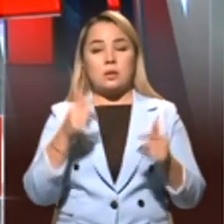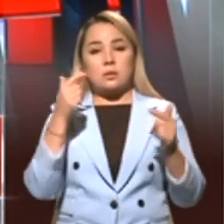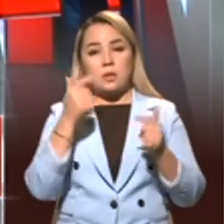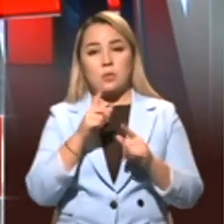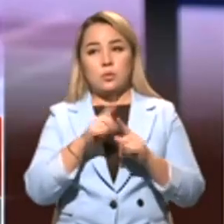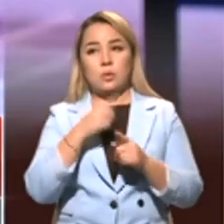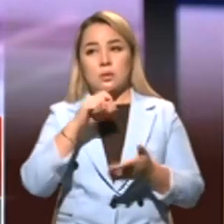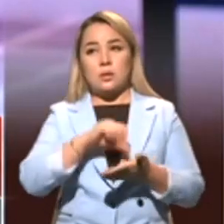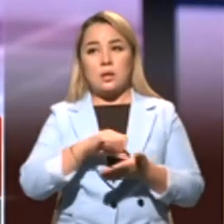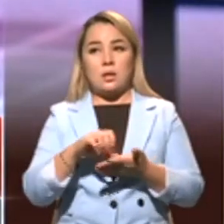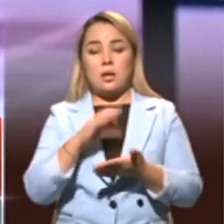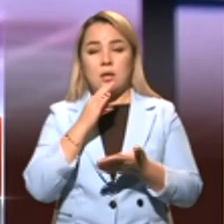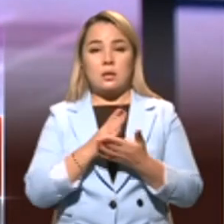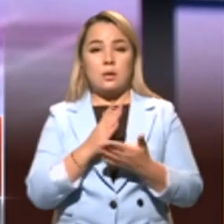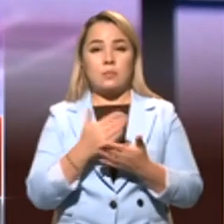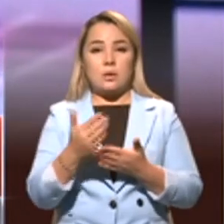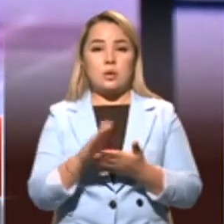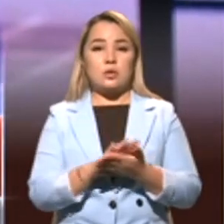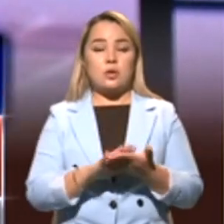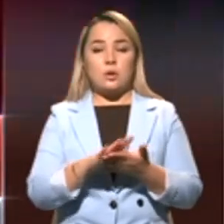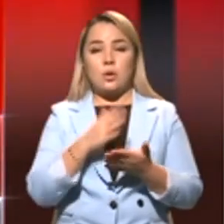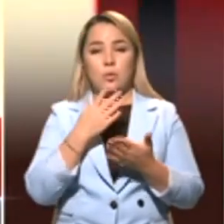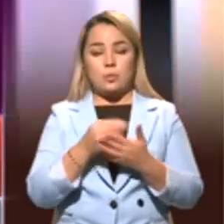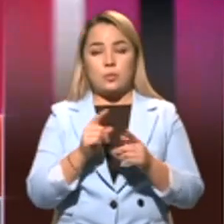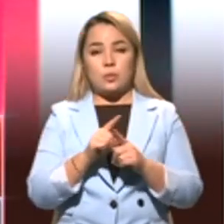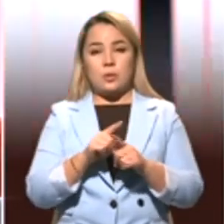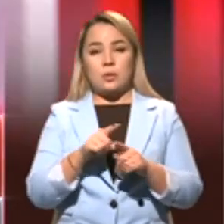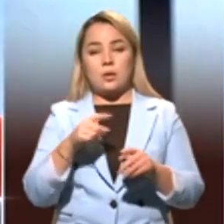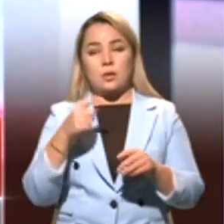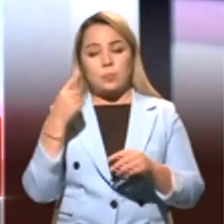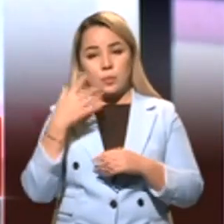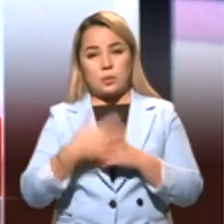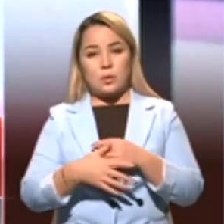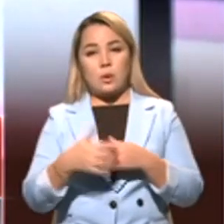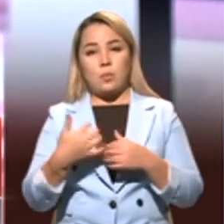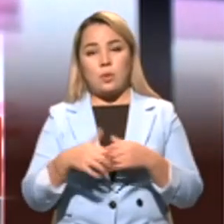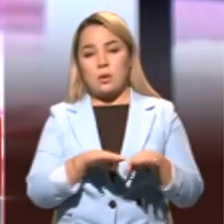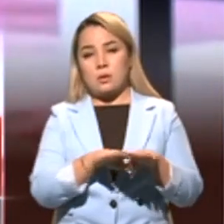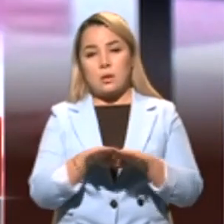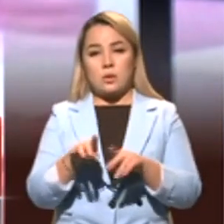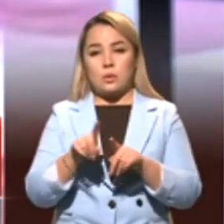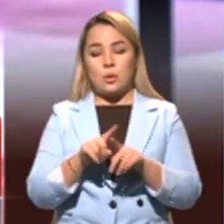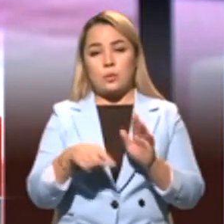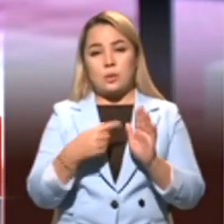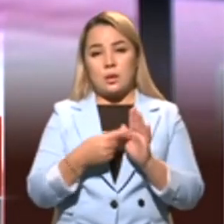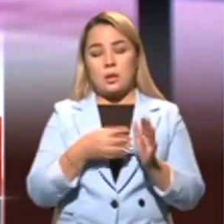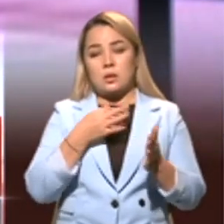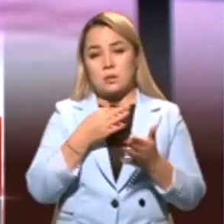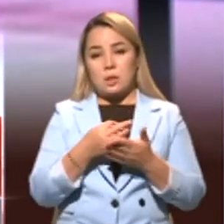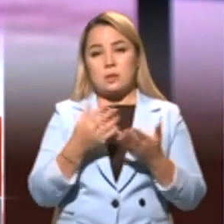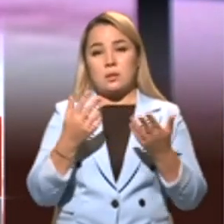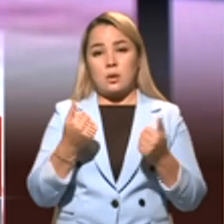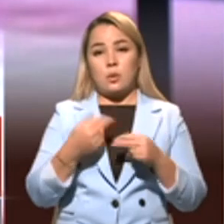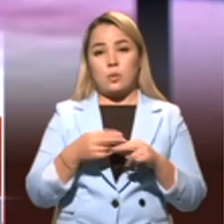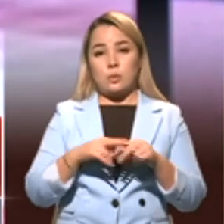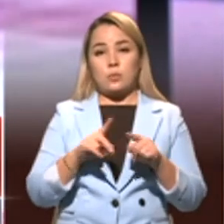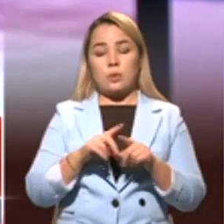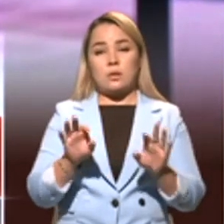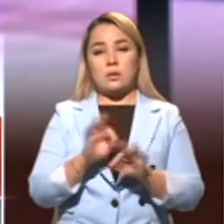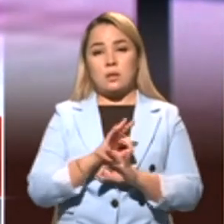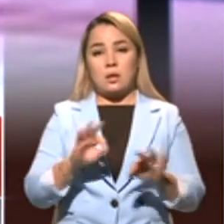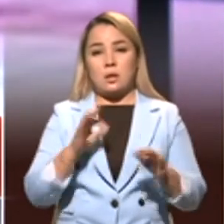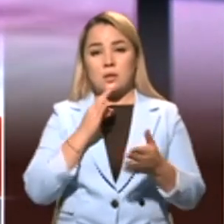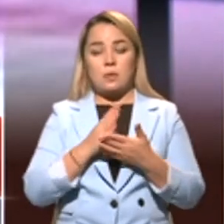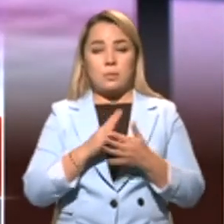сауатты түрде жүргізілетін болса, ешкім өзінің түсінігін тықпаламай, ортақ мәселелерге жүгінетін болса, онда әрине ол керемет